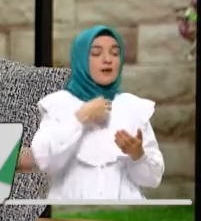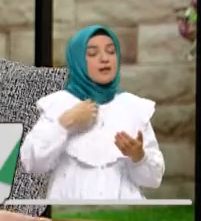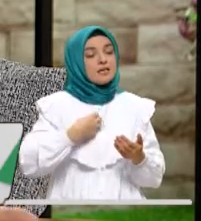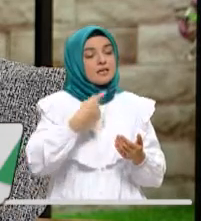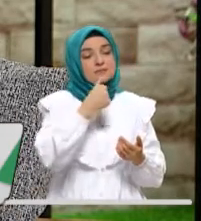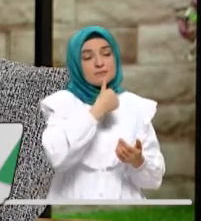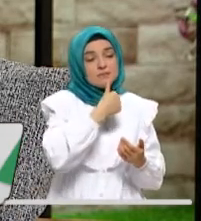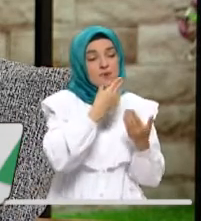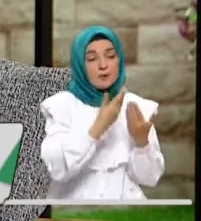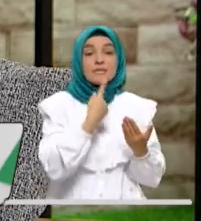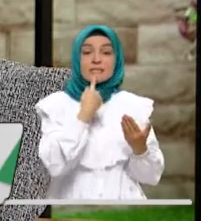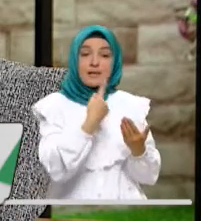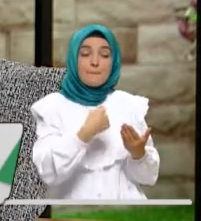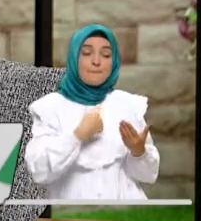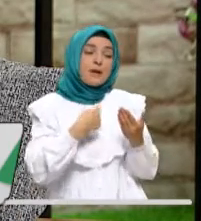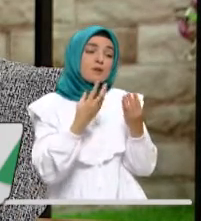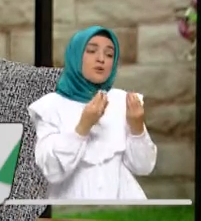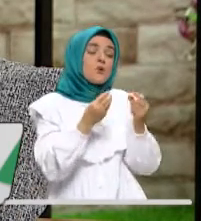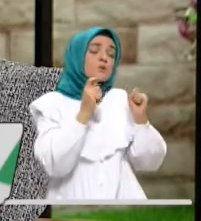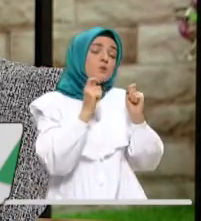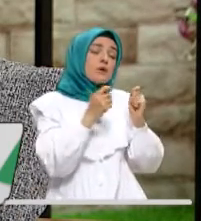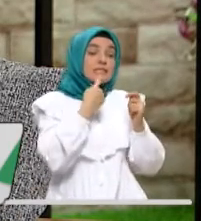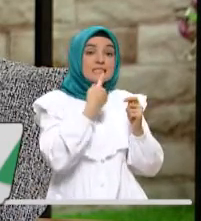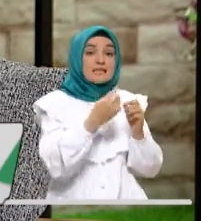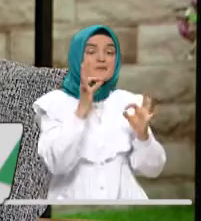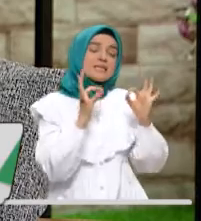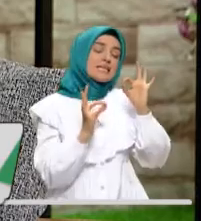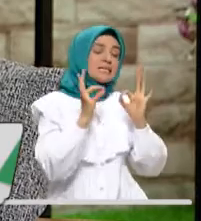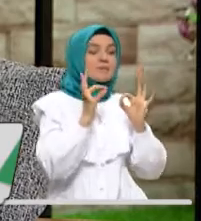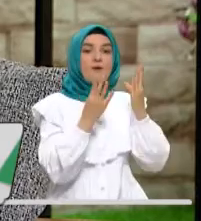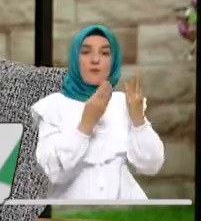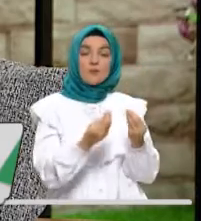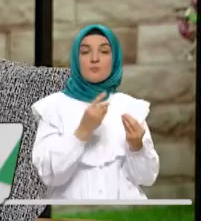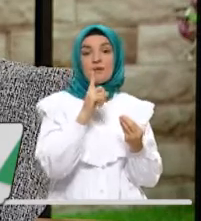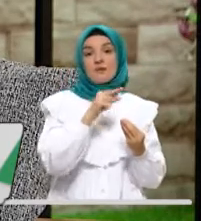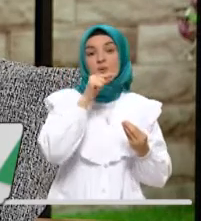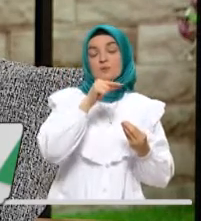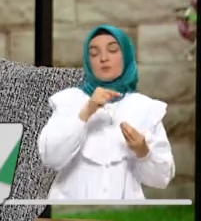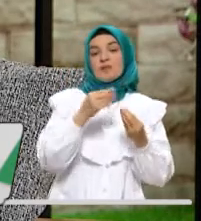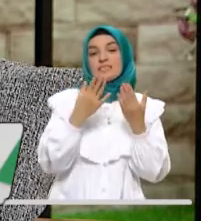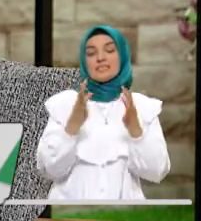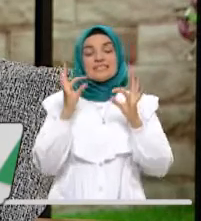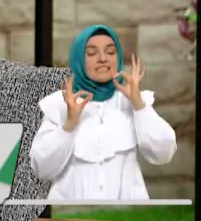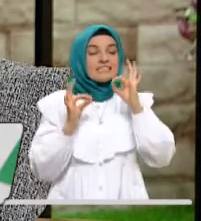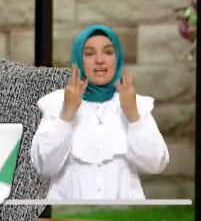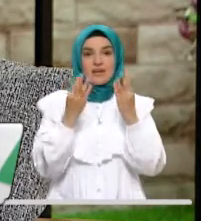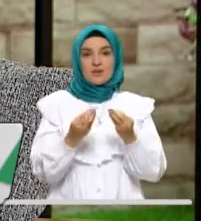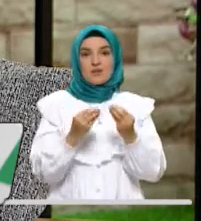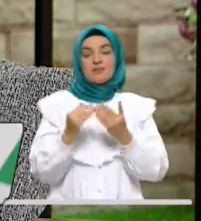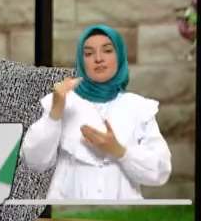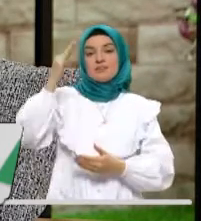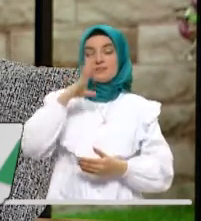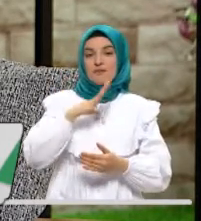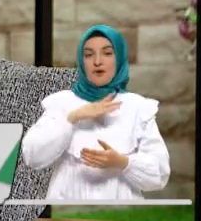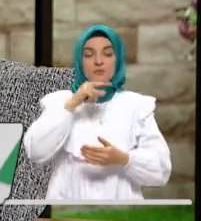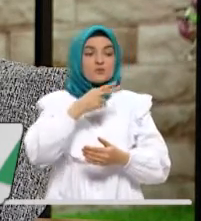başıma ne işler geldi ben çok zorlanıyorum diye biraz daha kibar olacaksın yani bu insanlar biraz da nezaket üzere yetiştiriliyorlar o yüzden bu